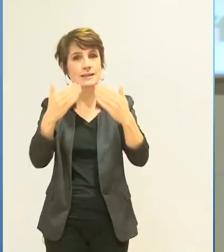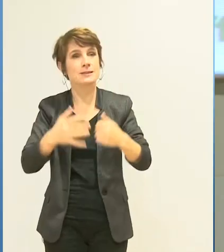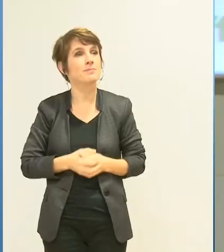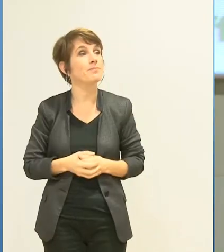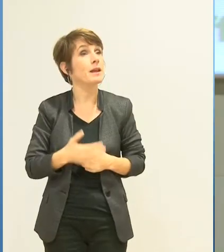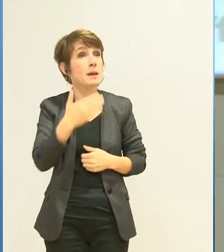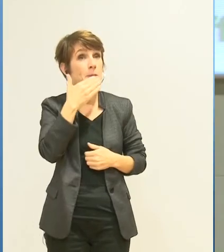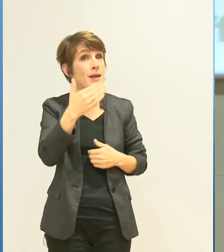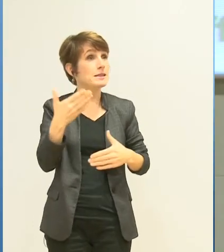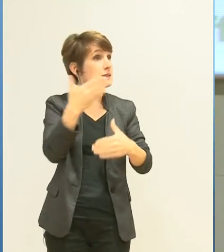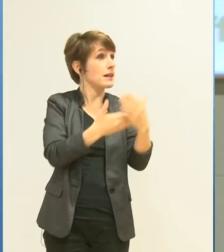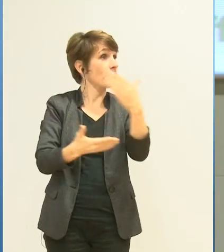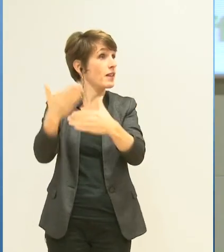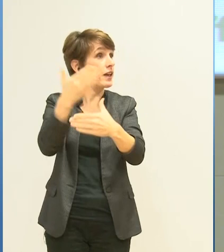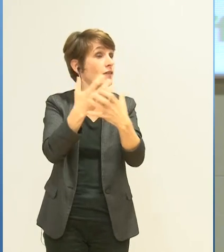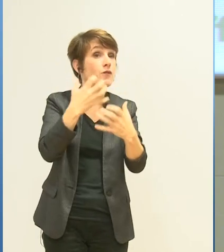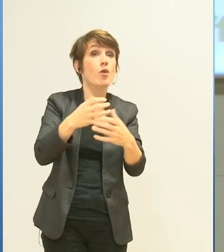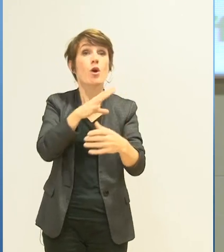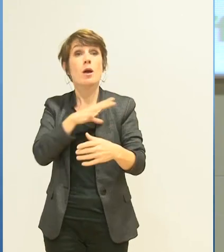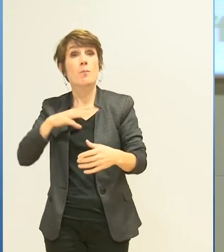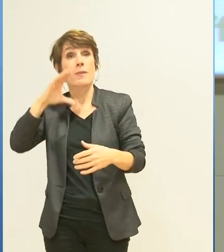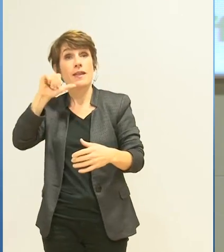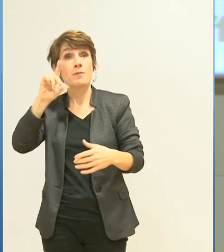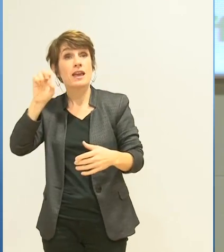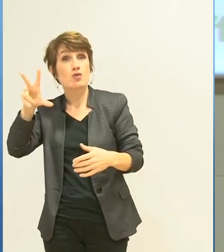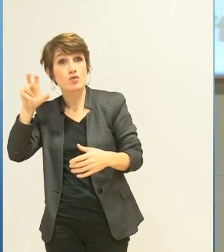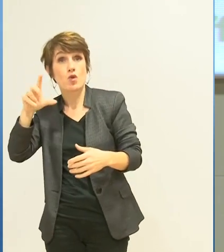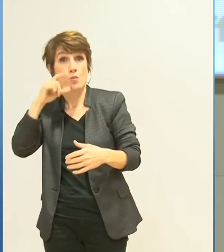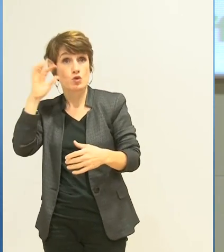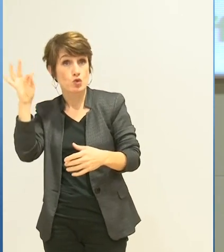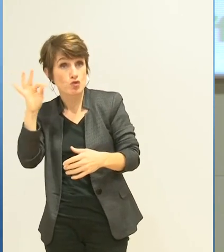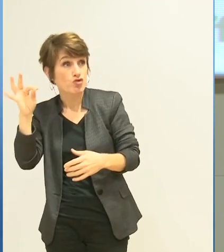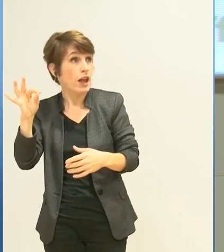étaient des interventions dont je vais même cadeau que tu cher